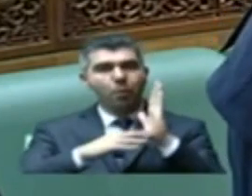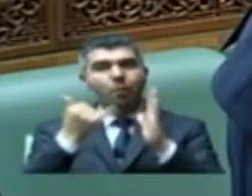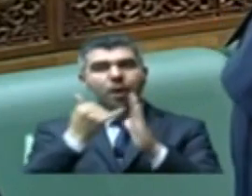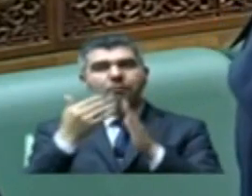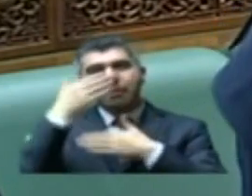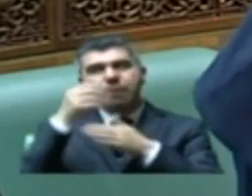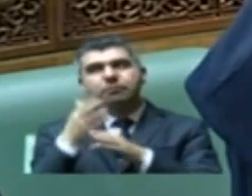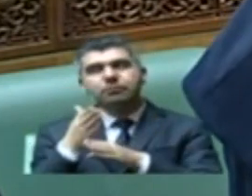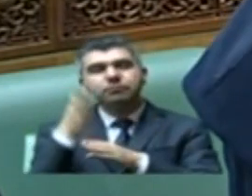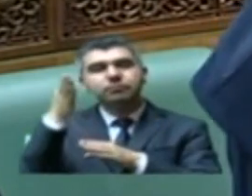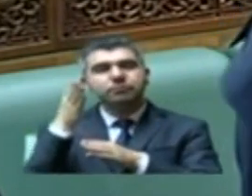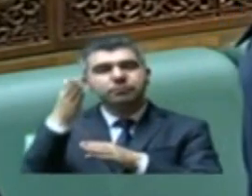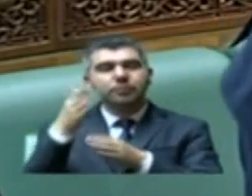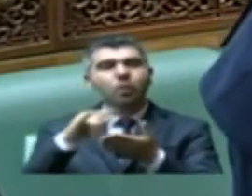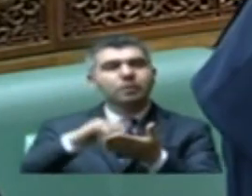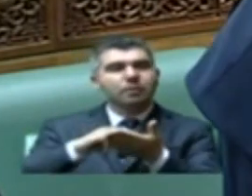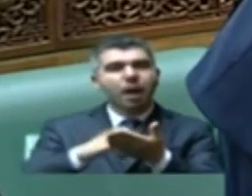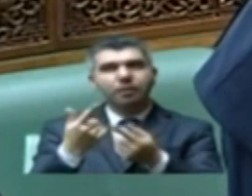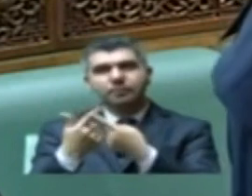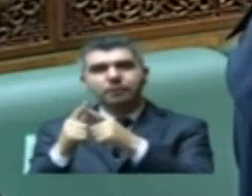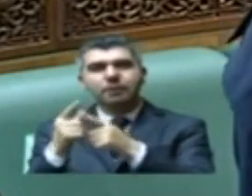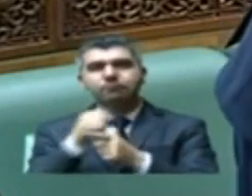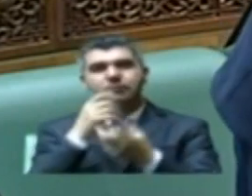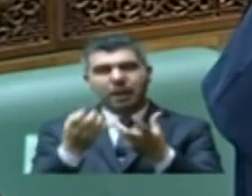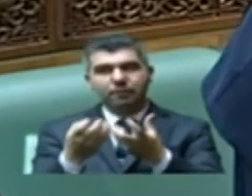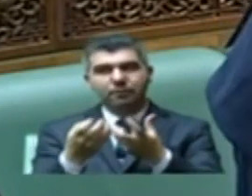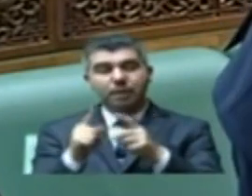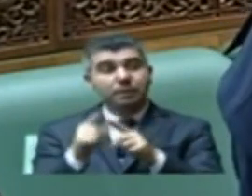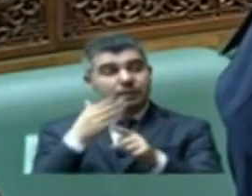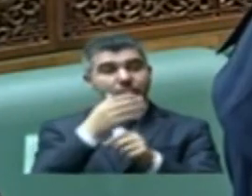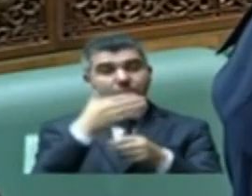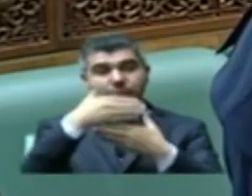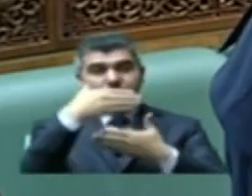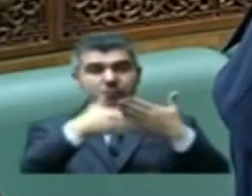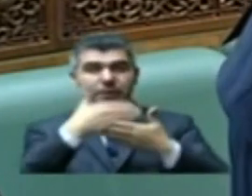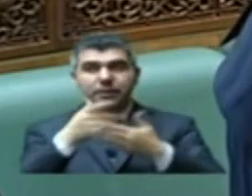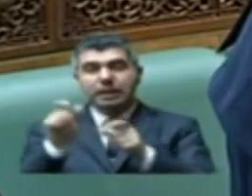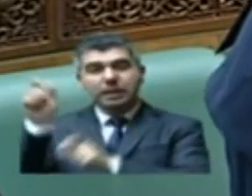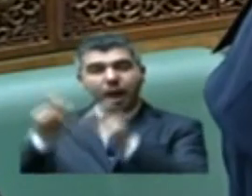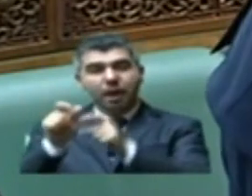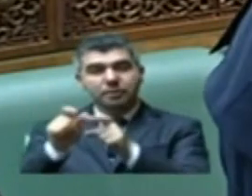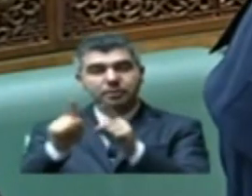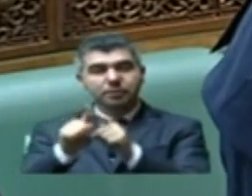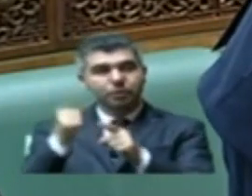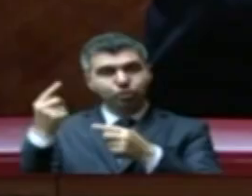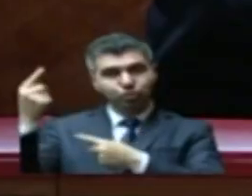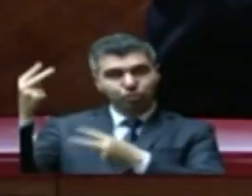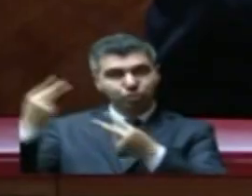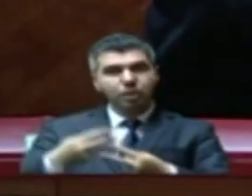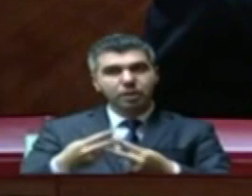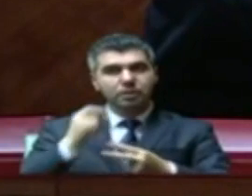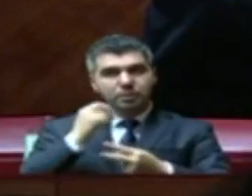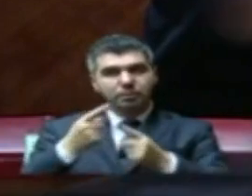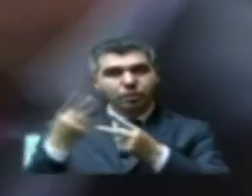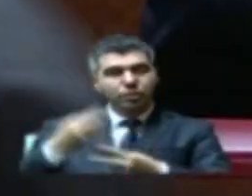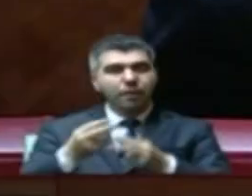الخارج، ولكن مع الاسف ما كنلقاوش هذه الاستثمارات في هذه المناطق من طرف الجاليه. يعني كاين مشكل، كاين انه خاص